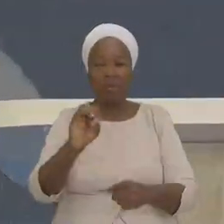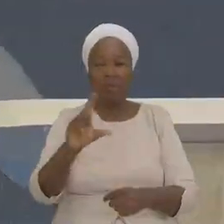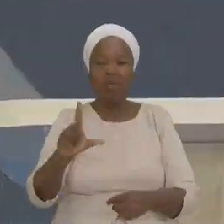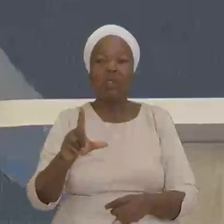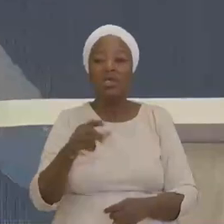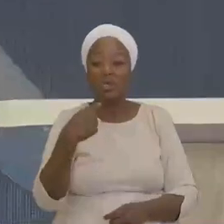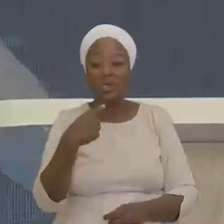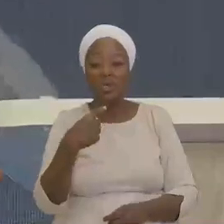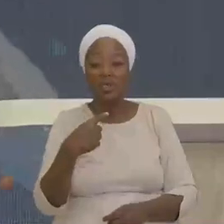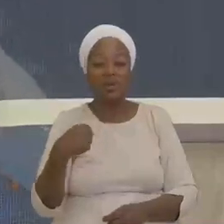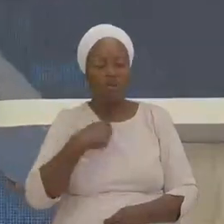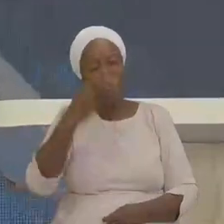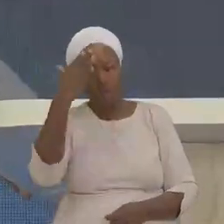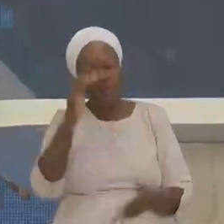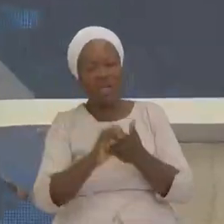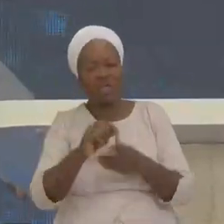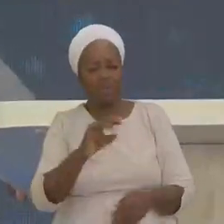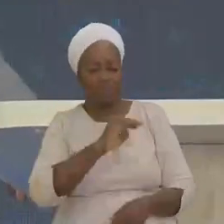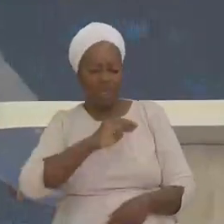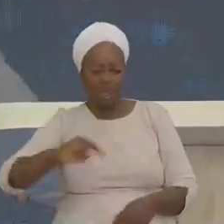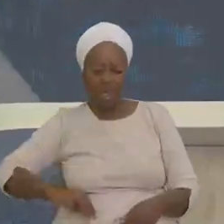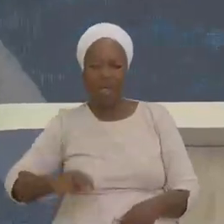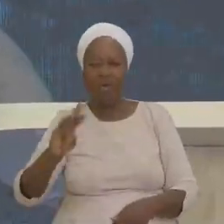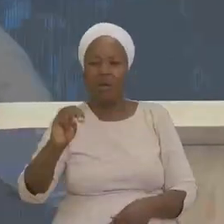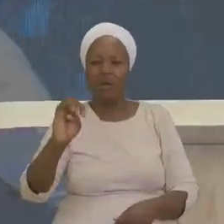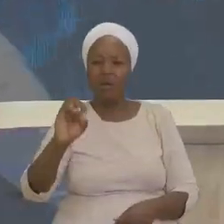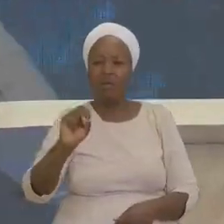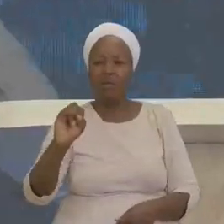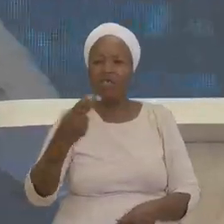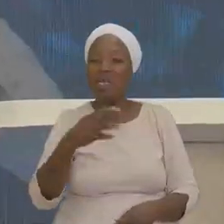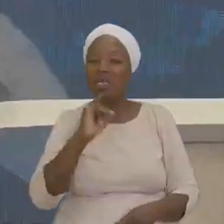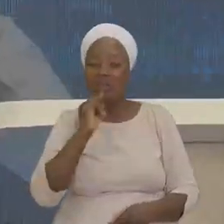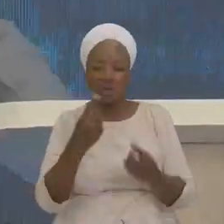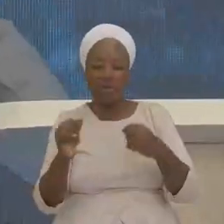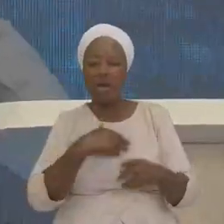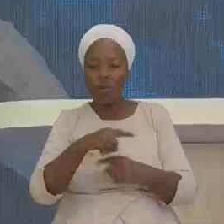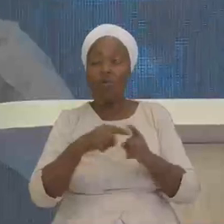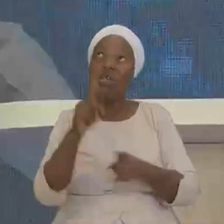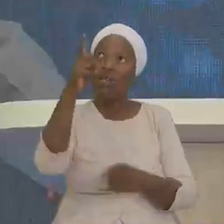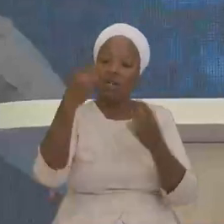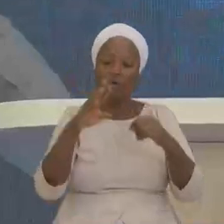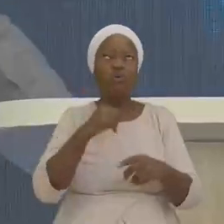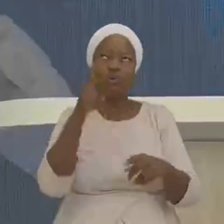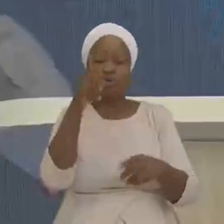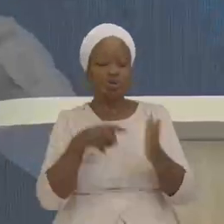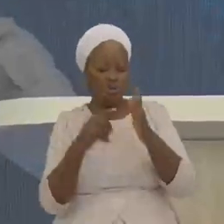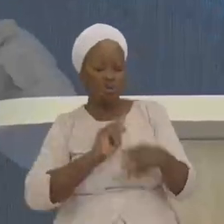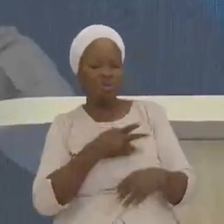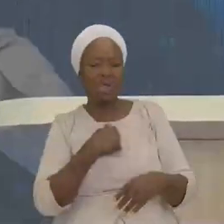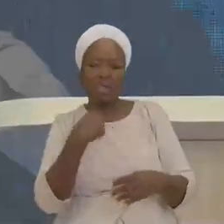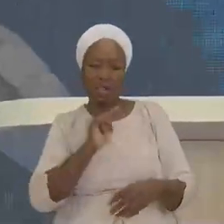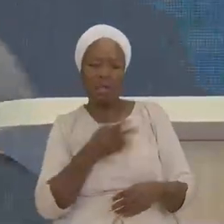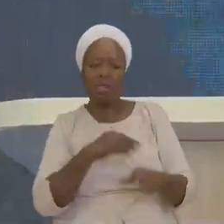La femme au puits a dit, nous savons que le Messie viendra. Et quand il sera venu, il